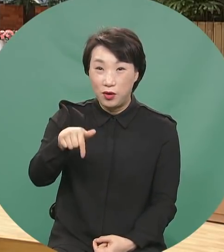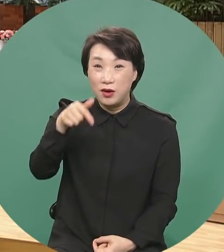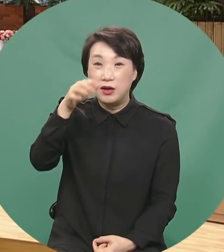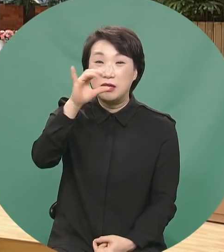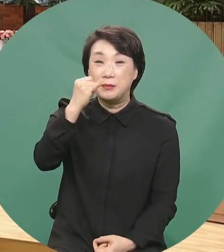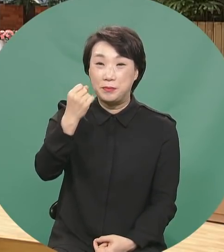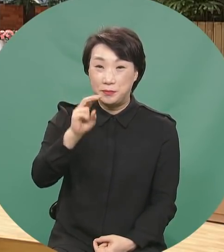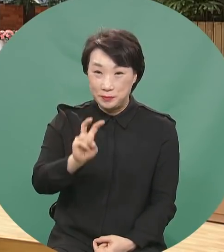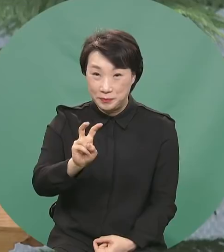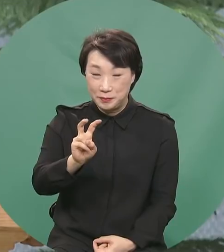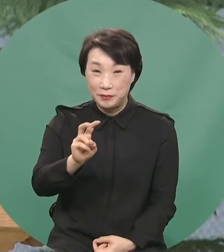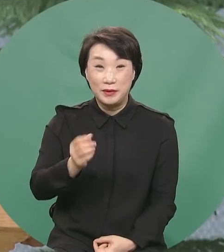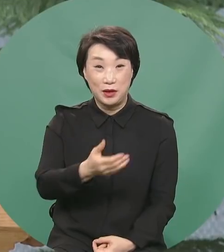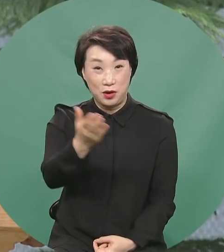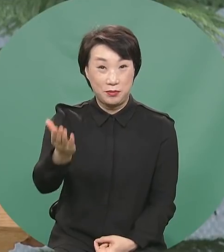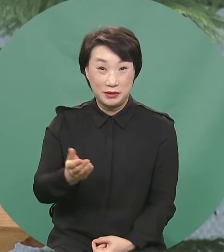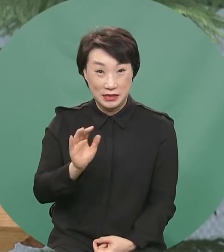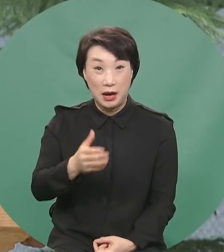복음이라고 하는 것은